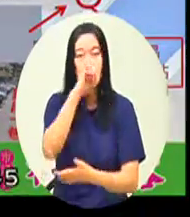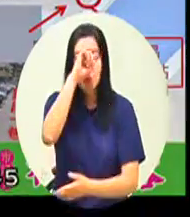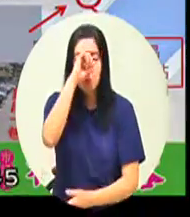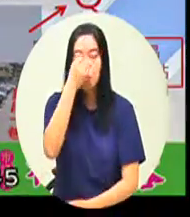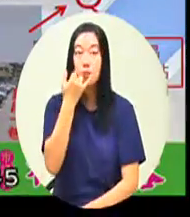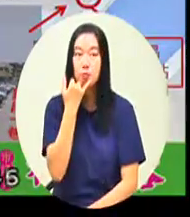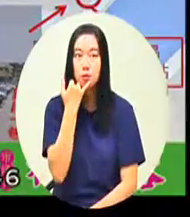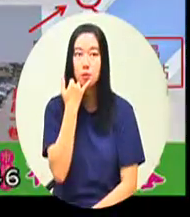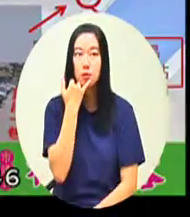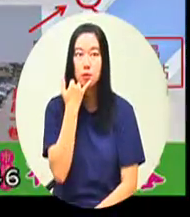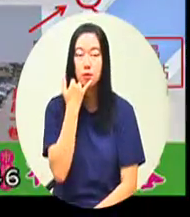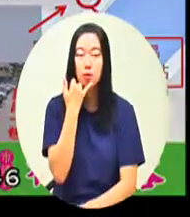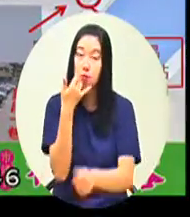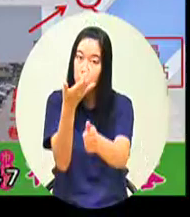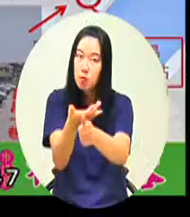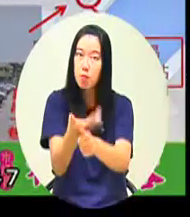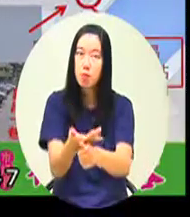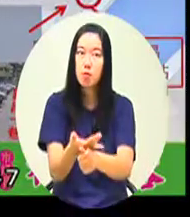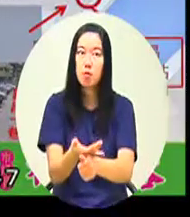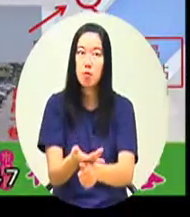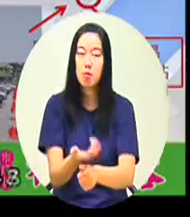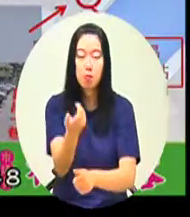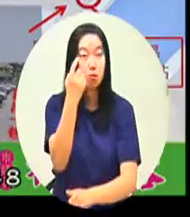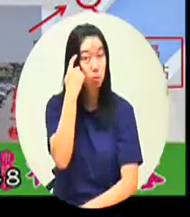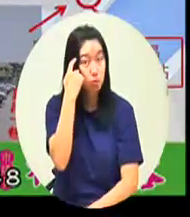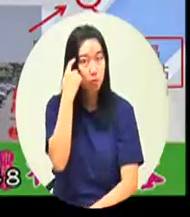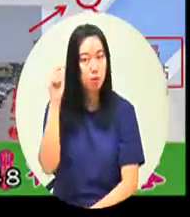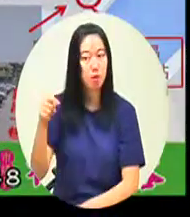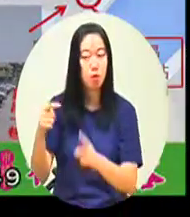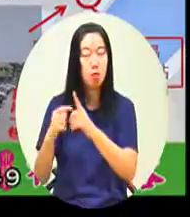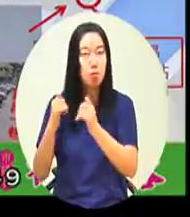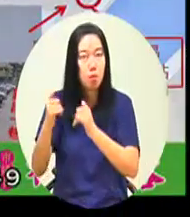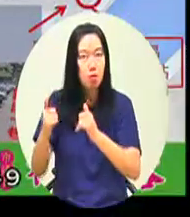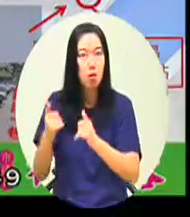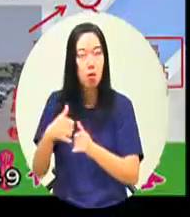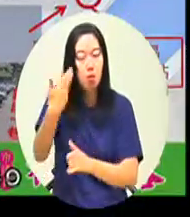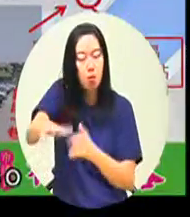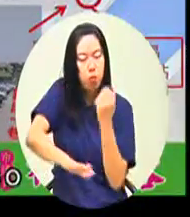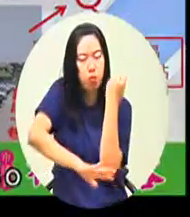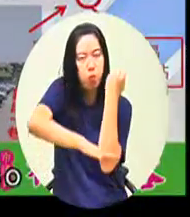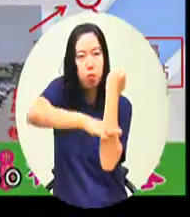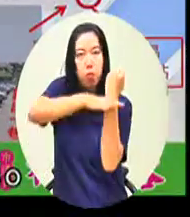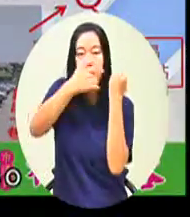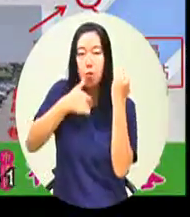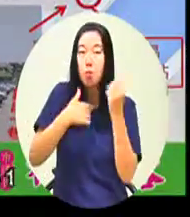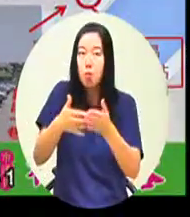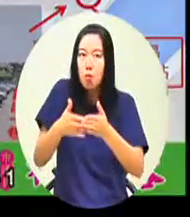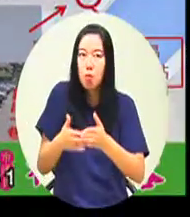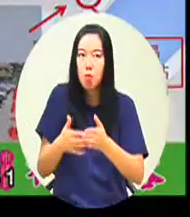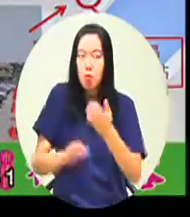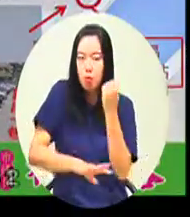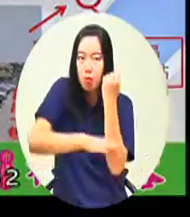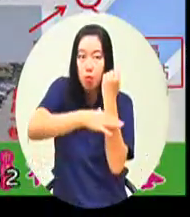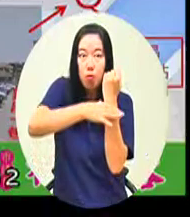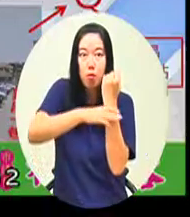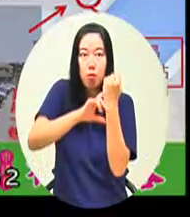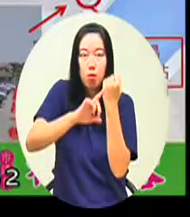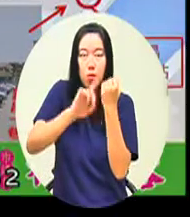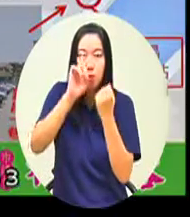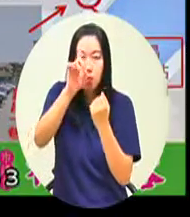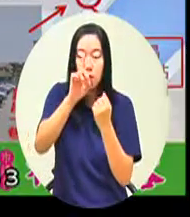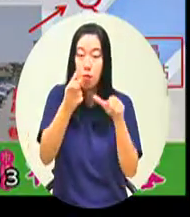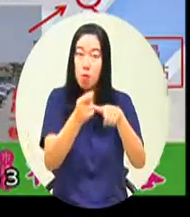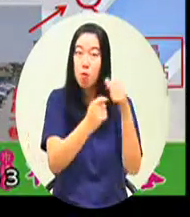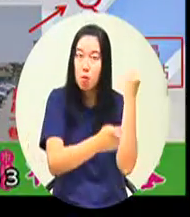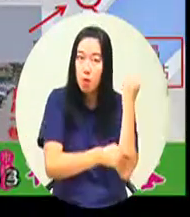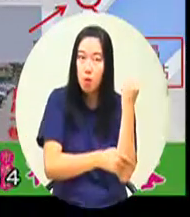以来舒克那的民众的饮水，我们必须要淹到一尺以